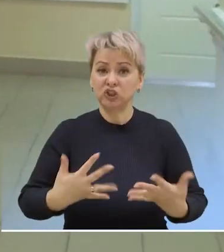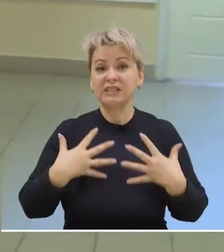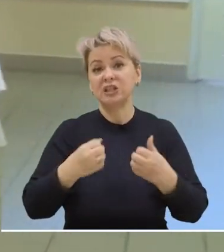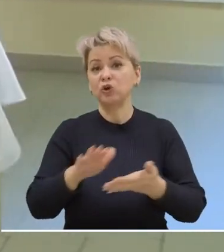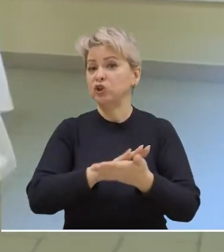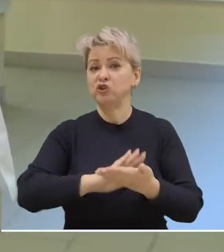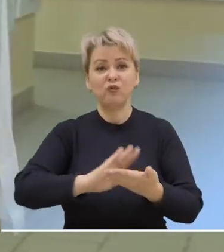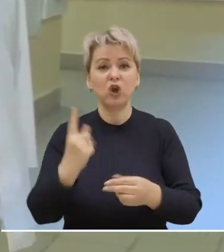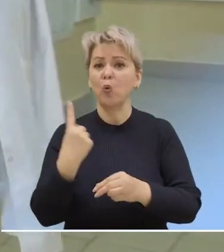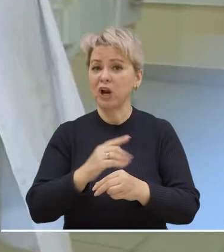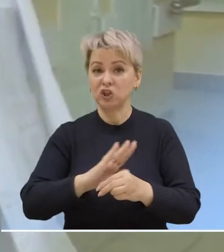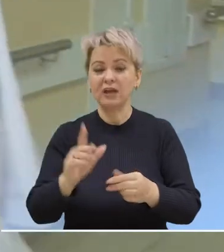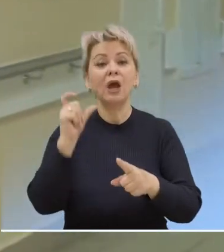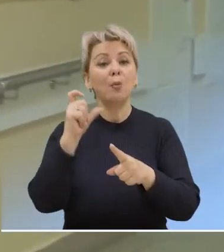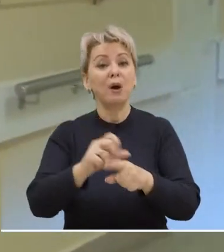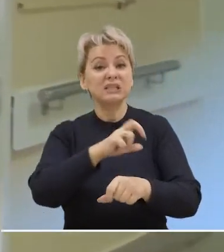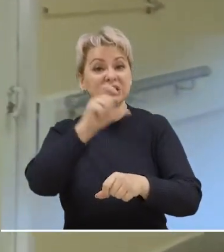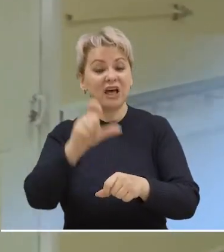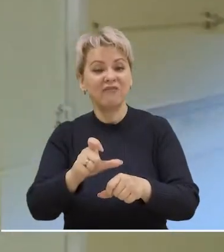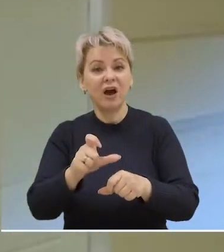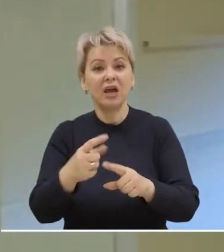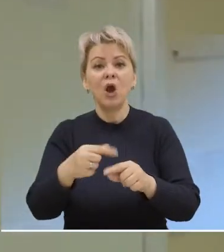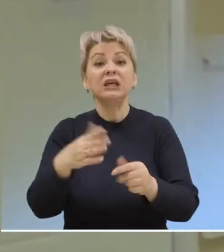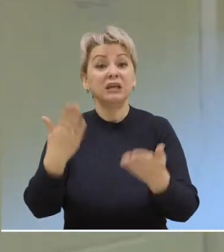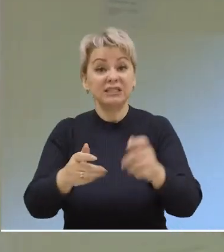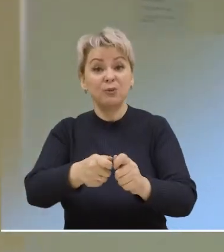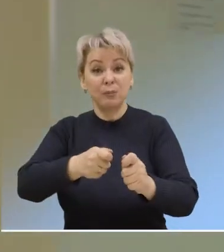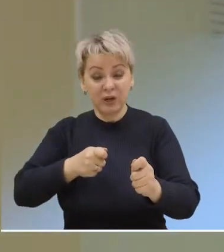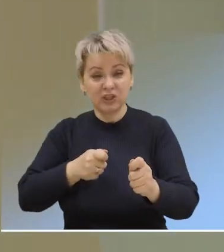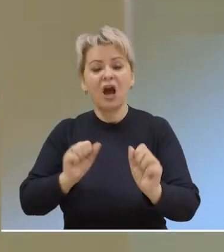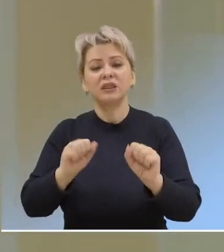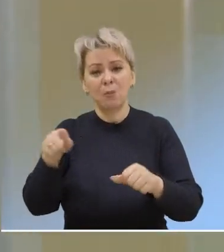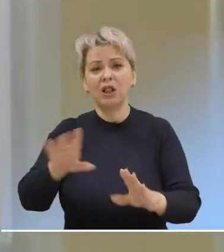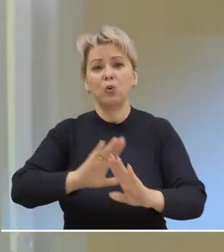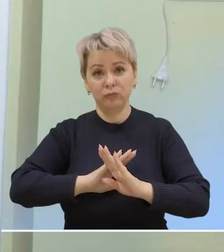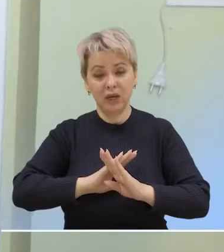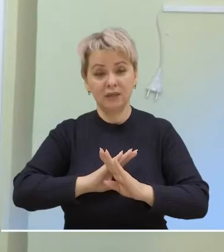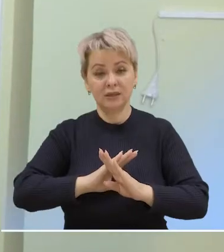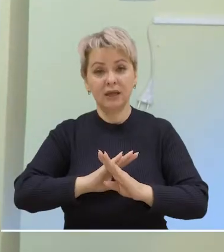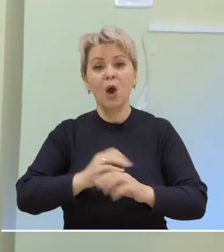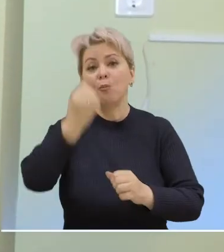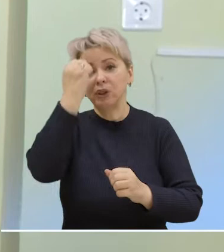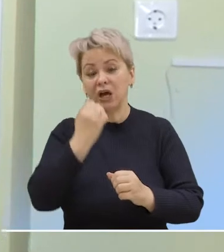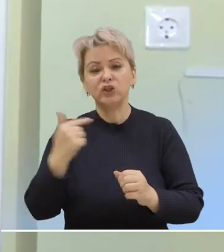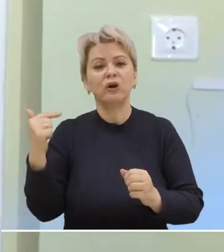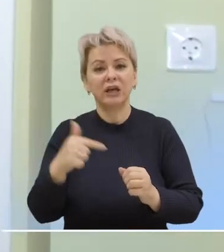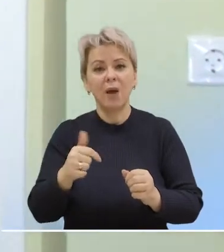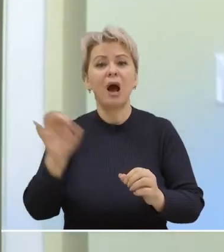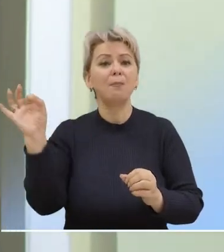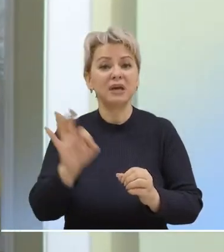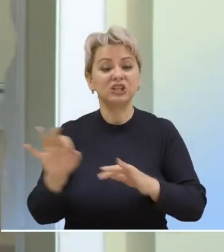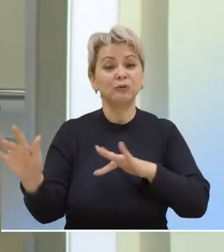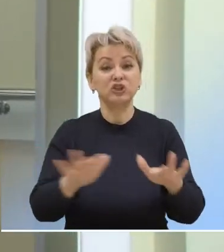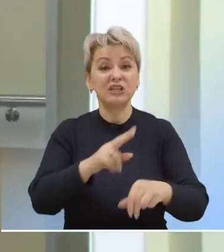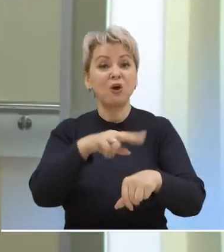и здоровью ничего не угрожает. По словам врачей, малейшее промедление могло стоить пациентке жизни. Благодаря грамотным и